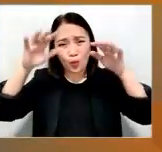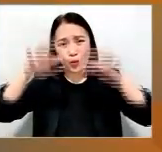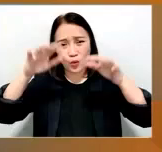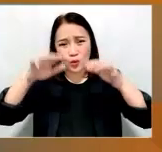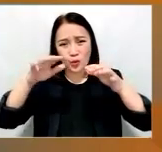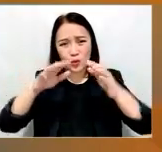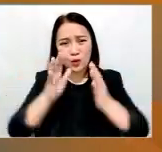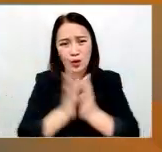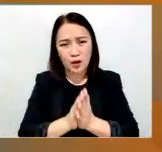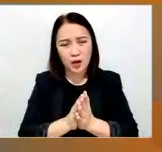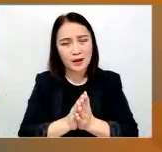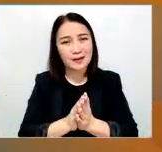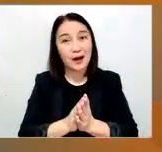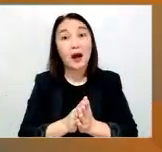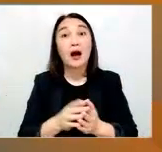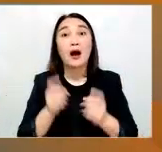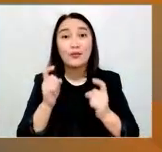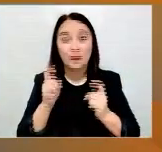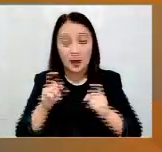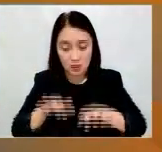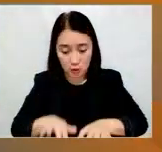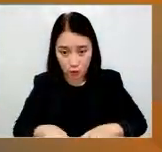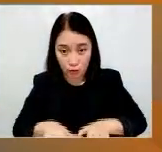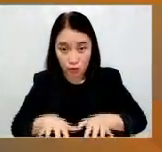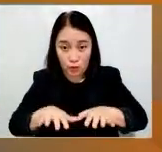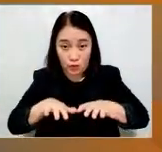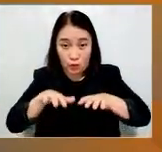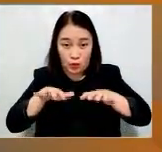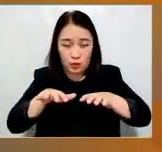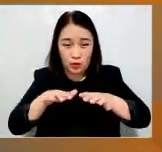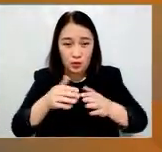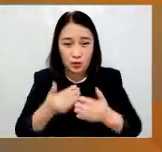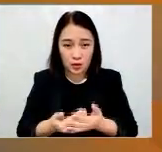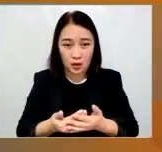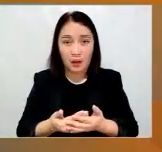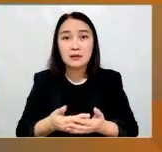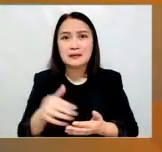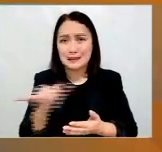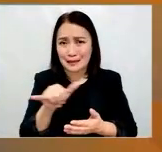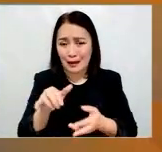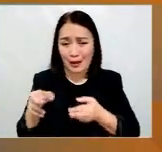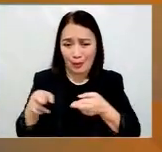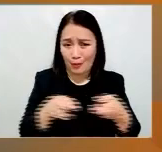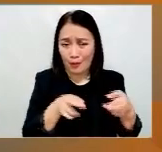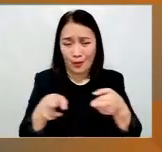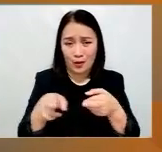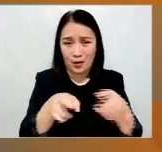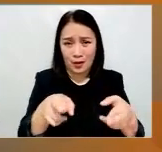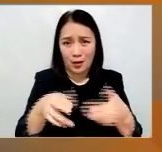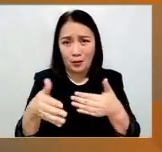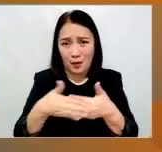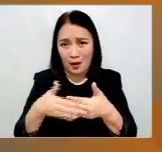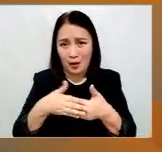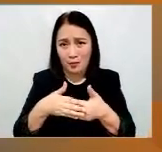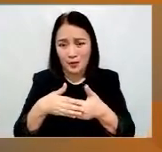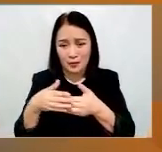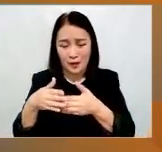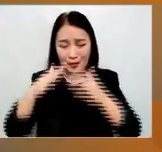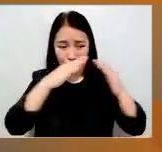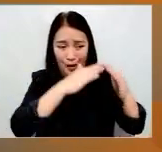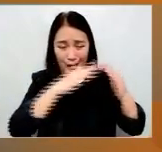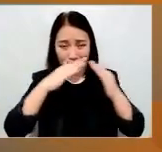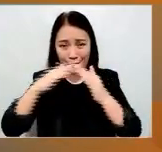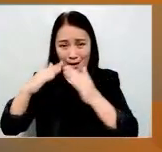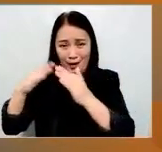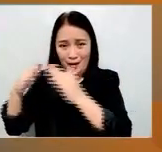rin na naranasan sa mga Karatig lugar ng Metro Manila. Nagmisto lang ilog ang bahagi ito na Rodriguez Rizal dahil sa baha. Sa tindi ng pagbulwak